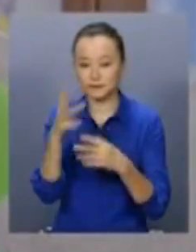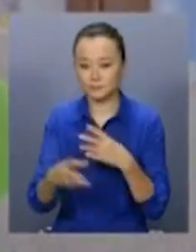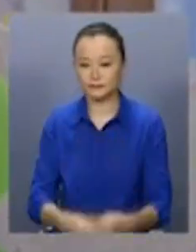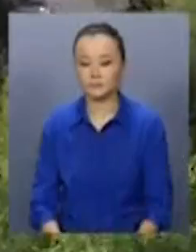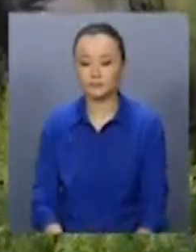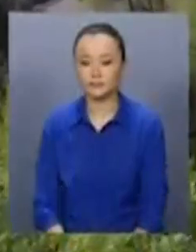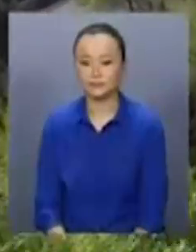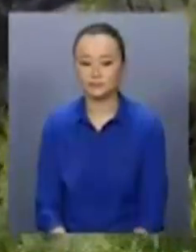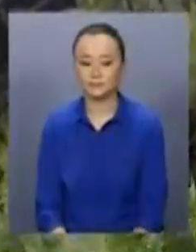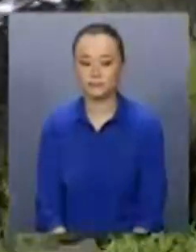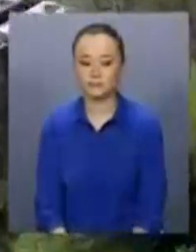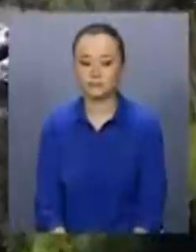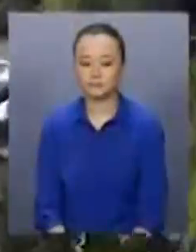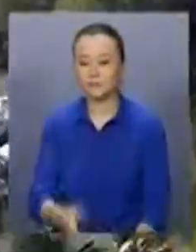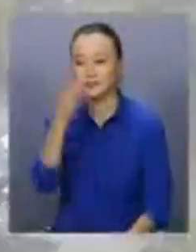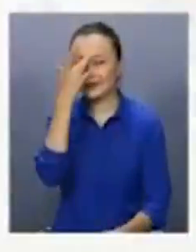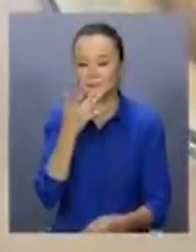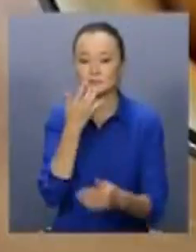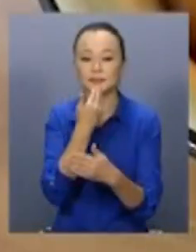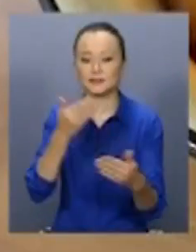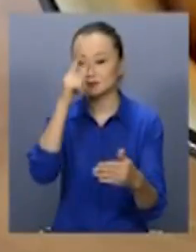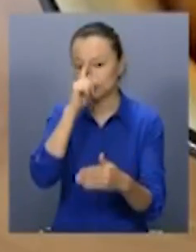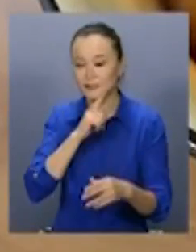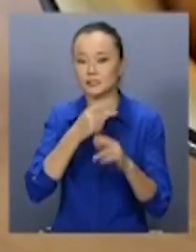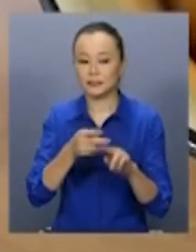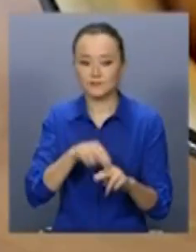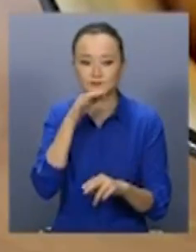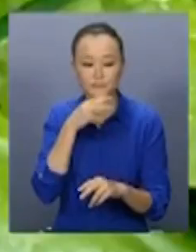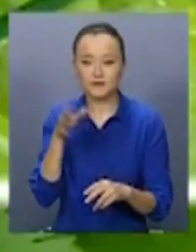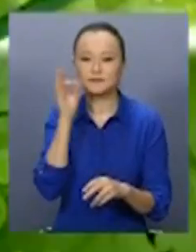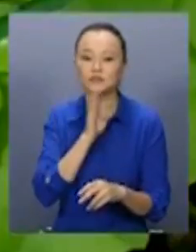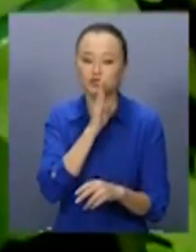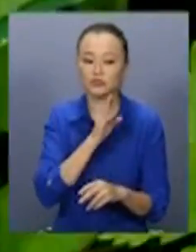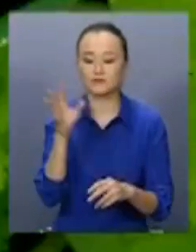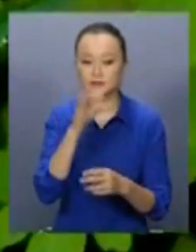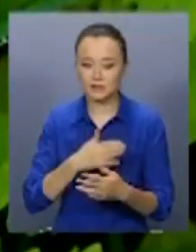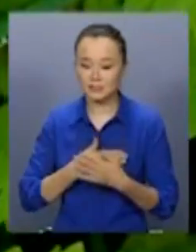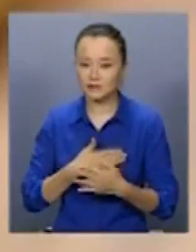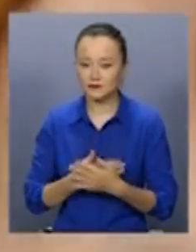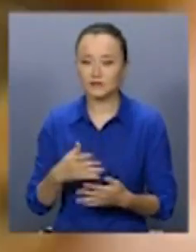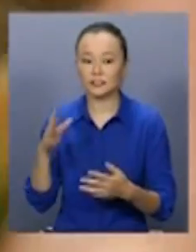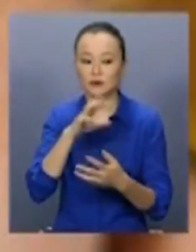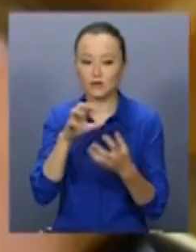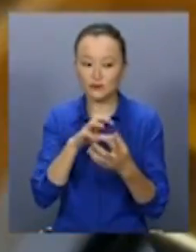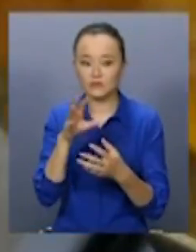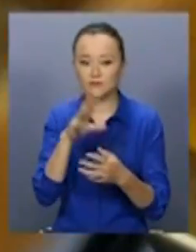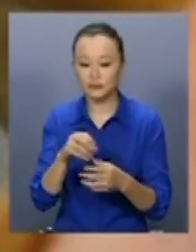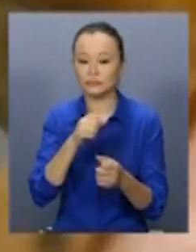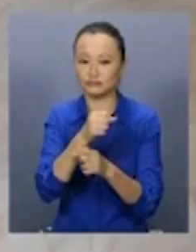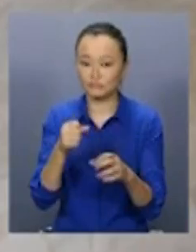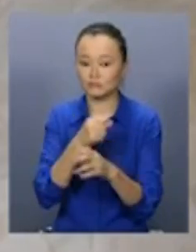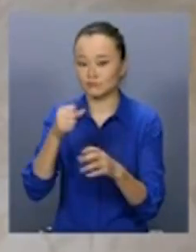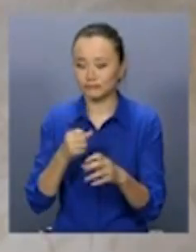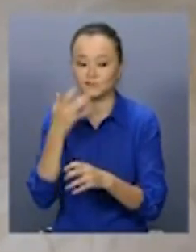тамашалайық. Жаздың соңғы айы. Бұл мезгіл көптеген қыз келіншектердің белсенді түрде жеміс жидек пен көкөніс консервілеуге